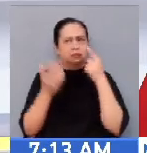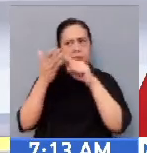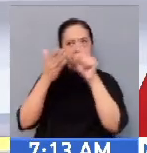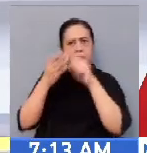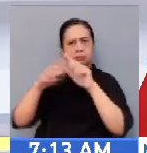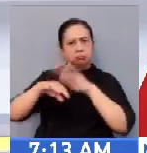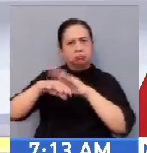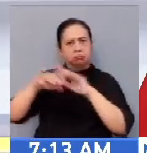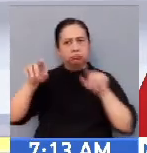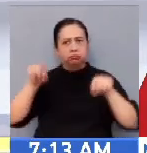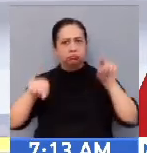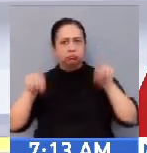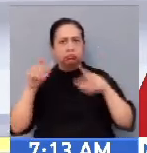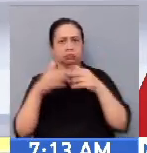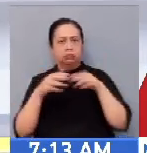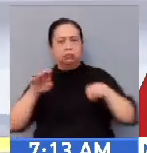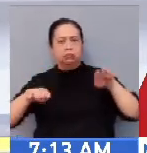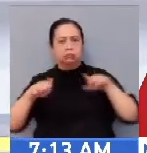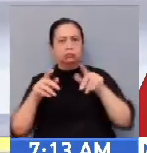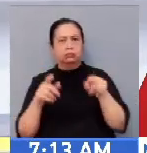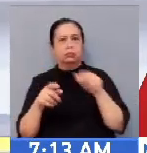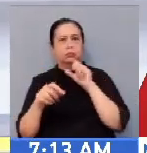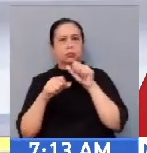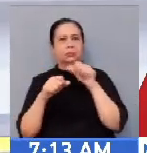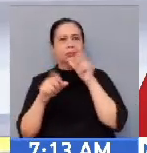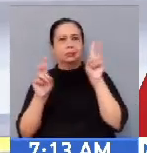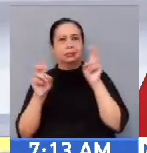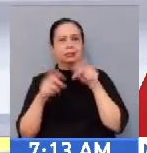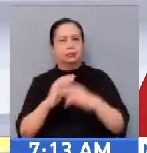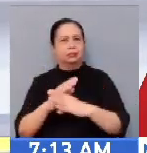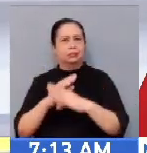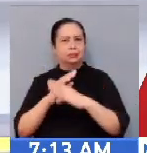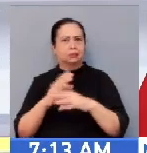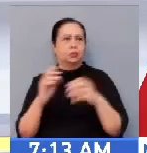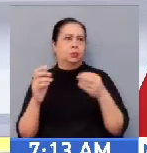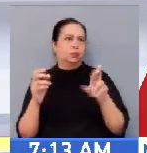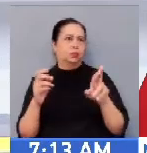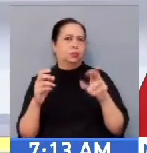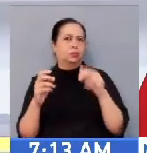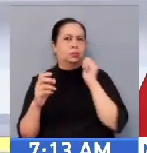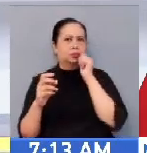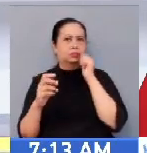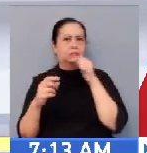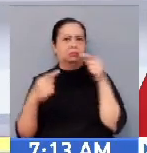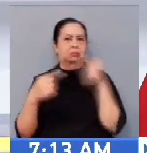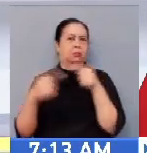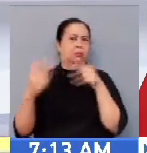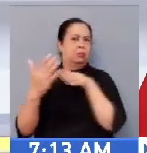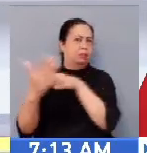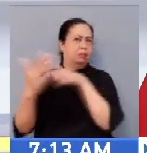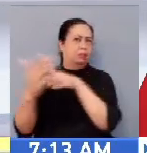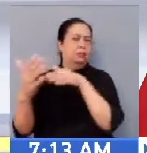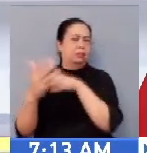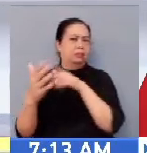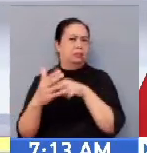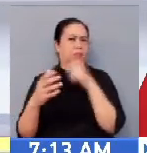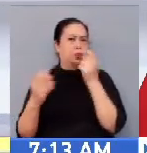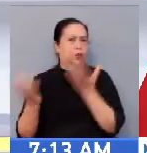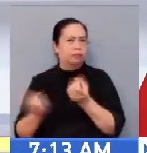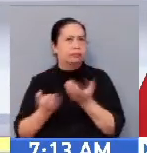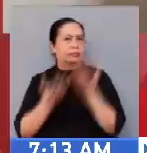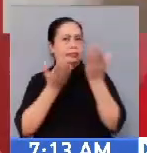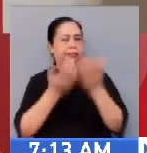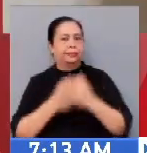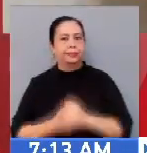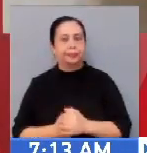na hindi masasabing hadlang, no, o laging kontra sa programang nais niyang isulong?